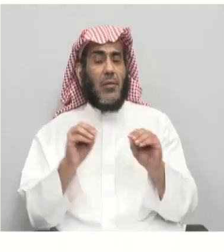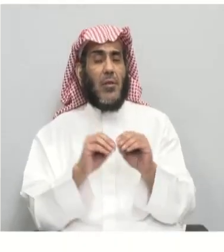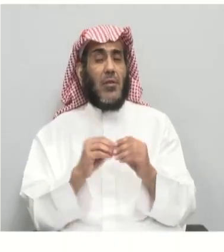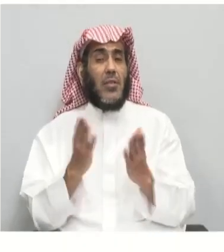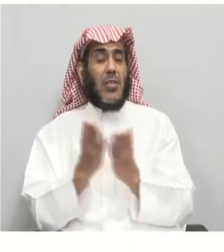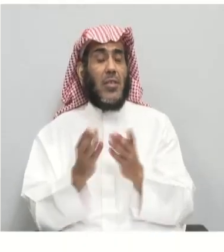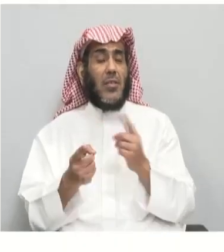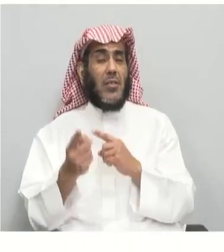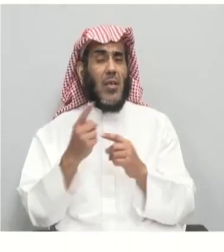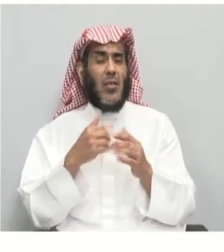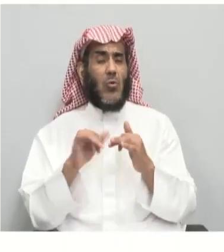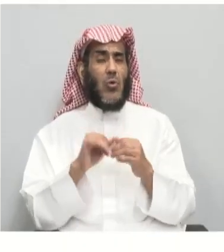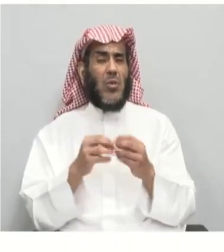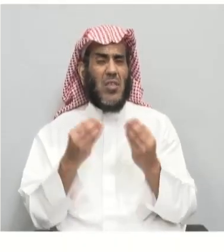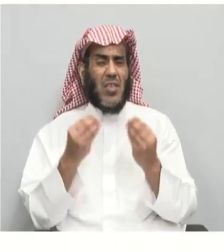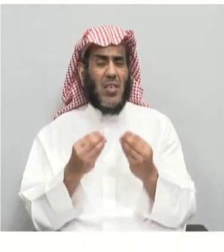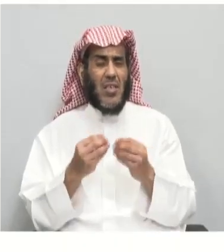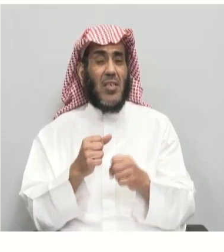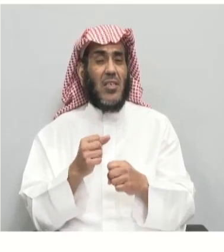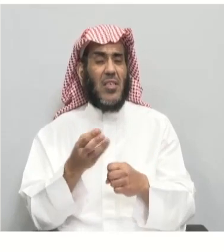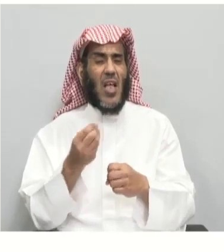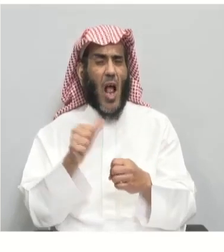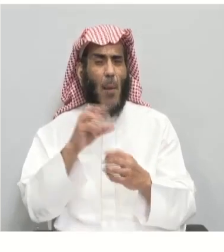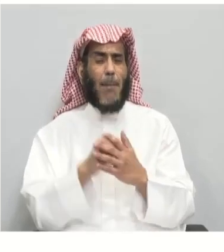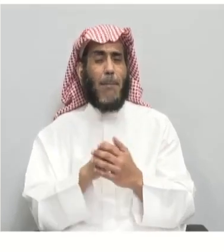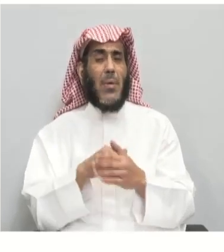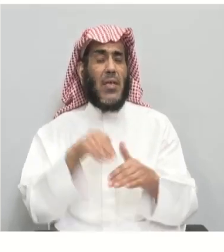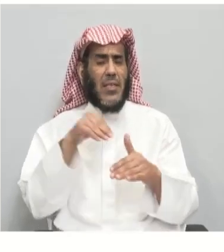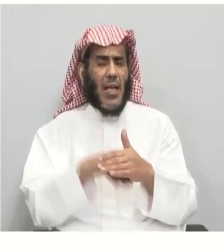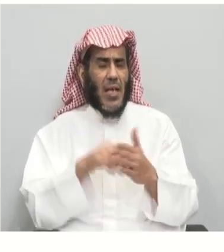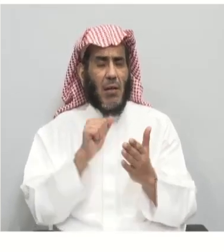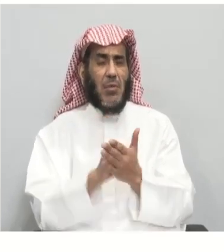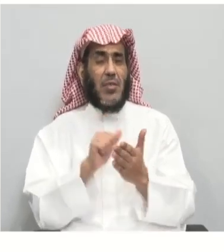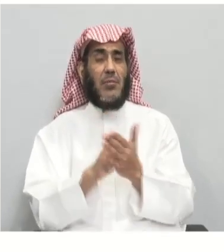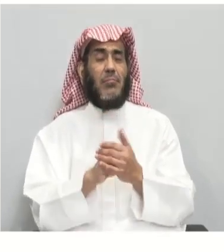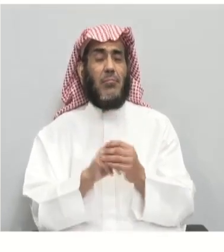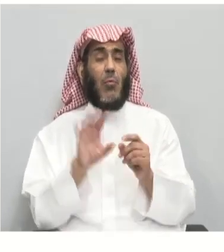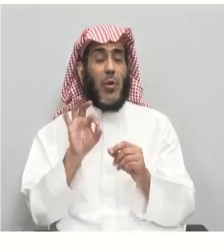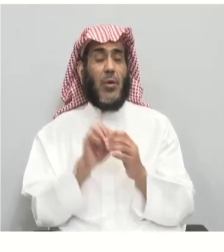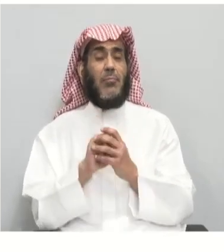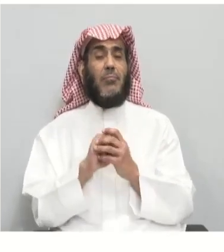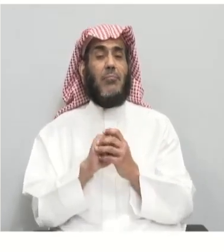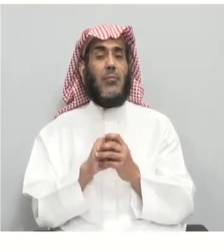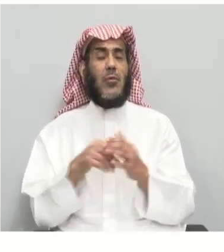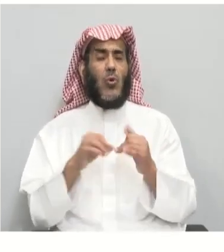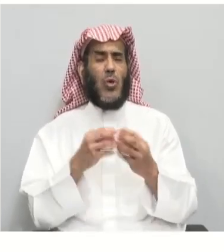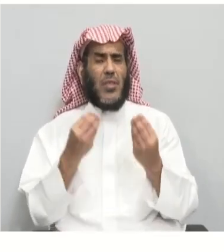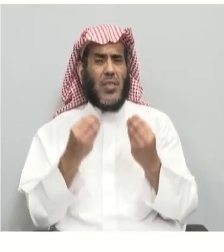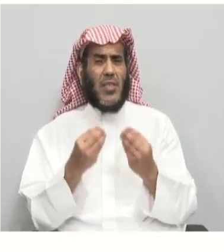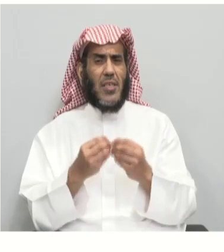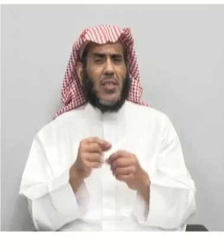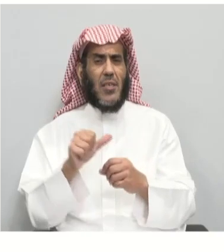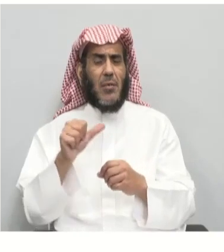درسنا السابق على طرق ترشيد استهلاك الماء داخل المنزل ومنها طرق ترشيد